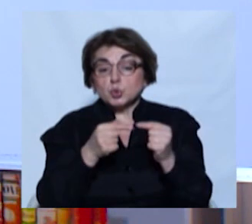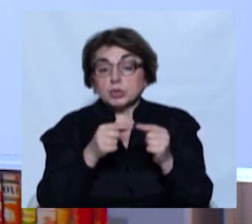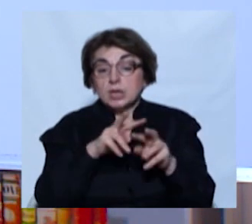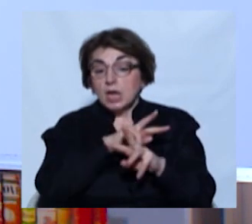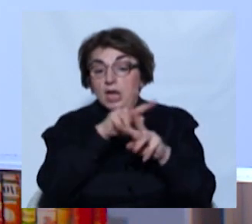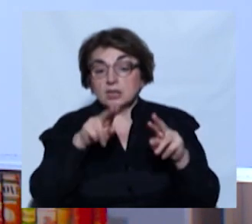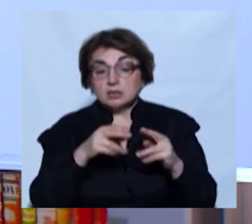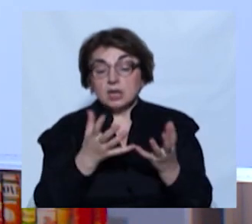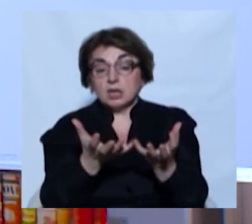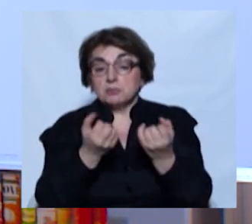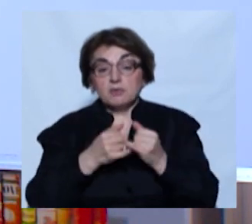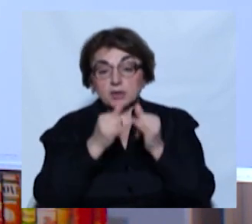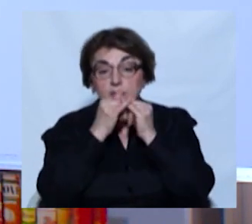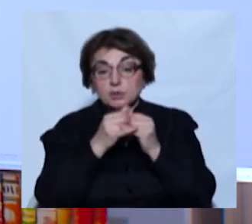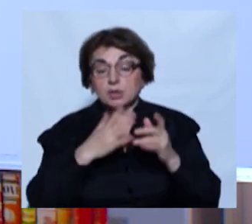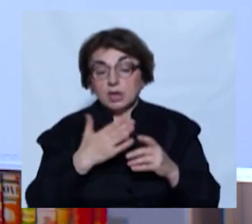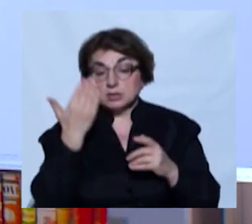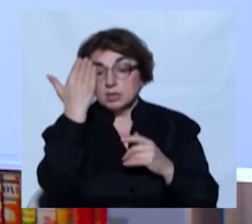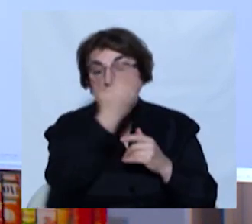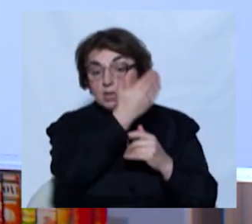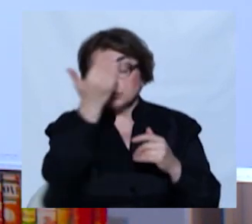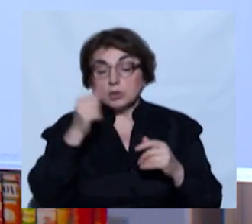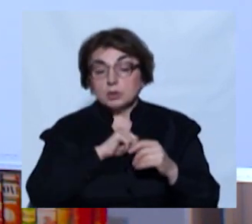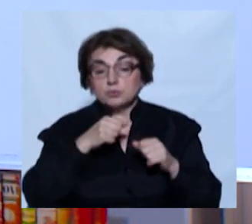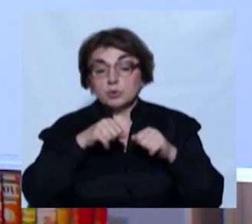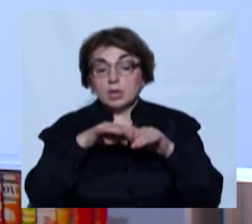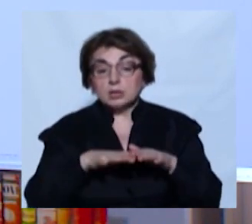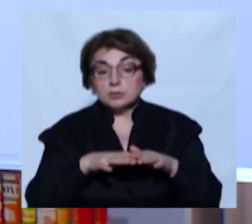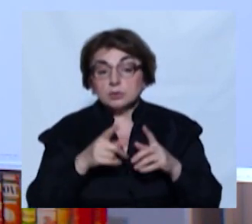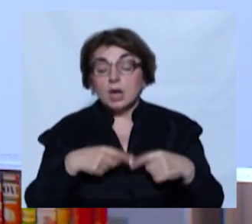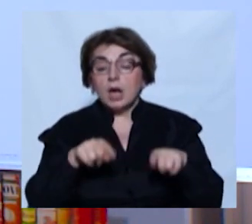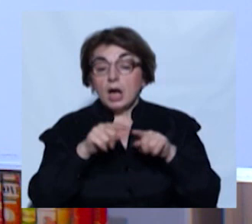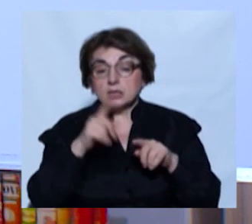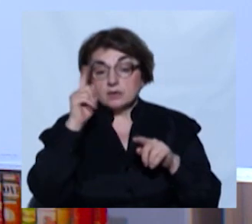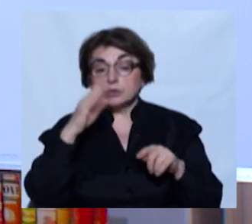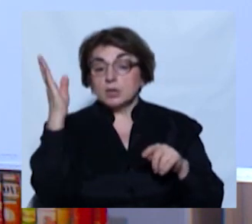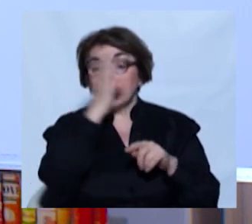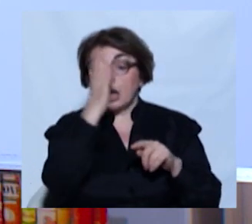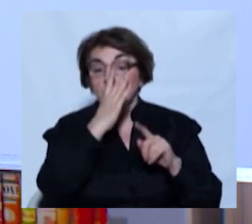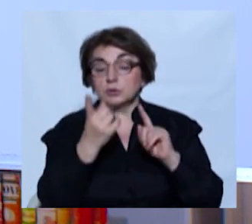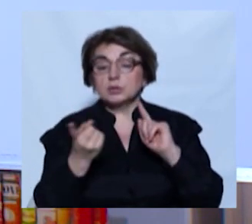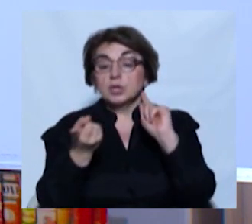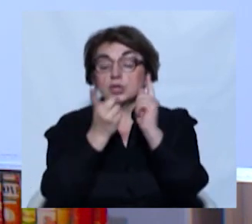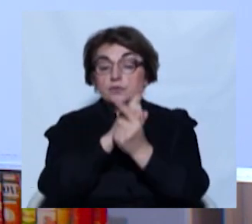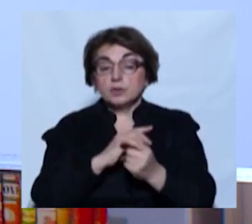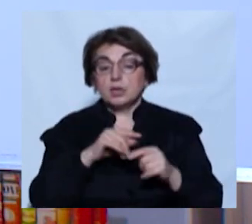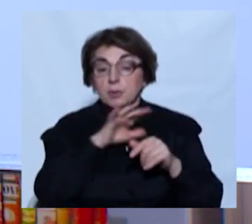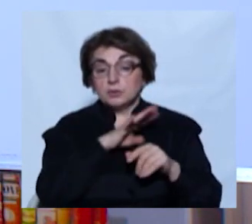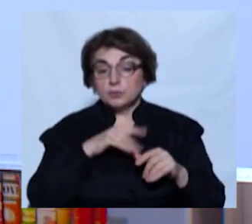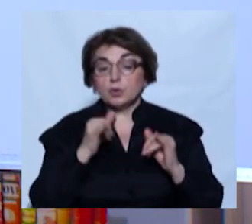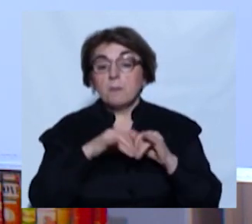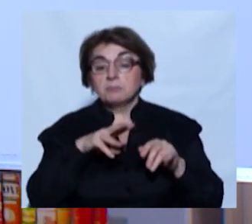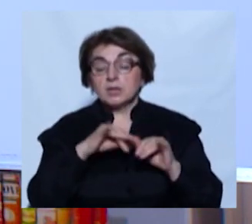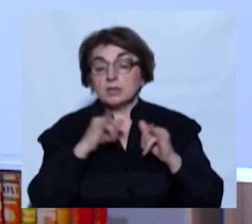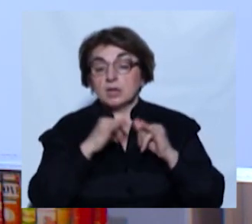რაც აქვს დაგეგმილი კაცობრიობას. ანუ კლიმატის ცვლილება გავლენას ახდენს მდგრად განვითარებაზე და პირიქით მდგრადი განვითარება და